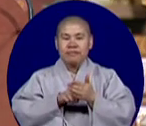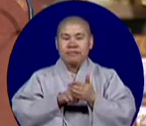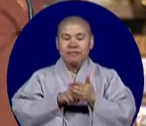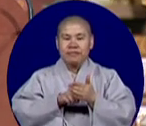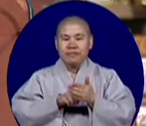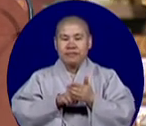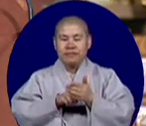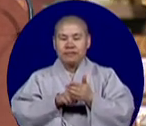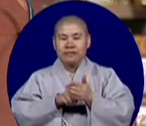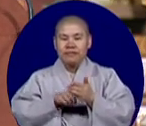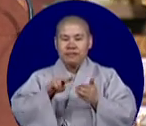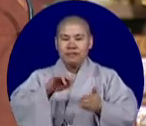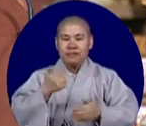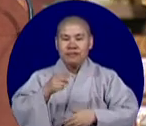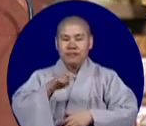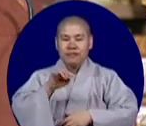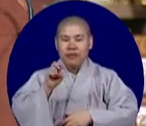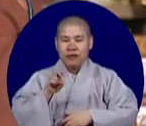신심,